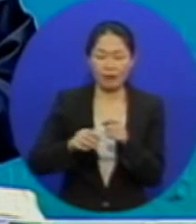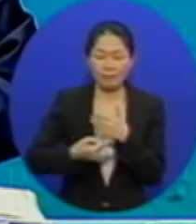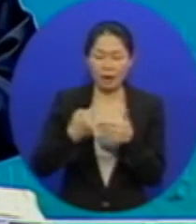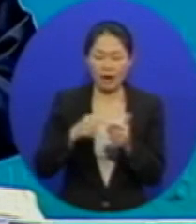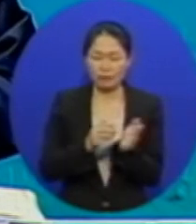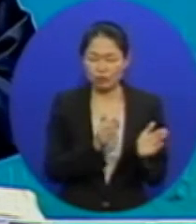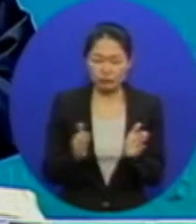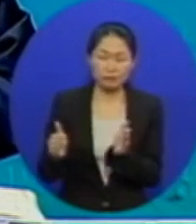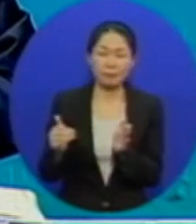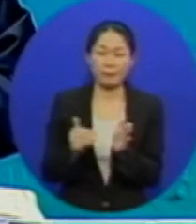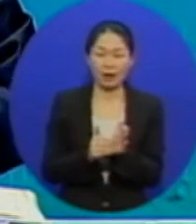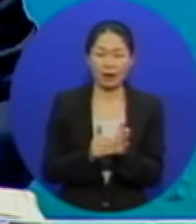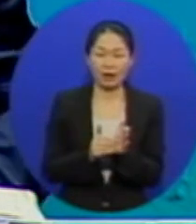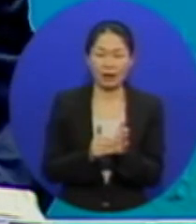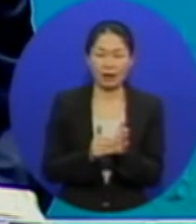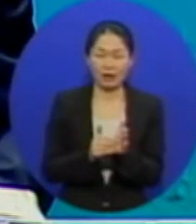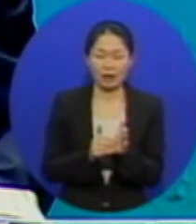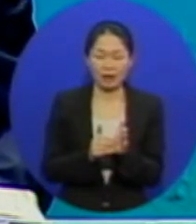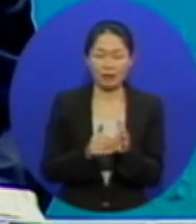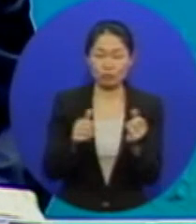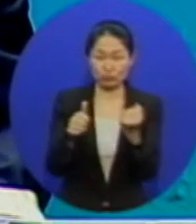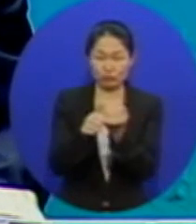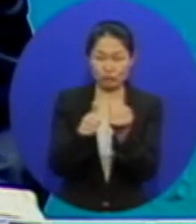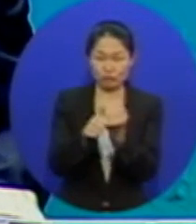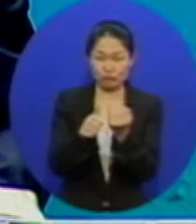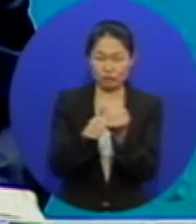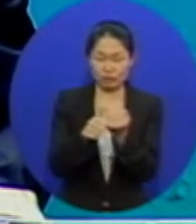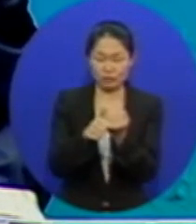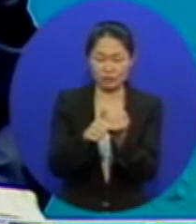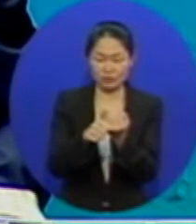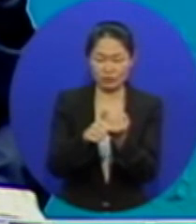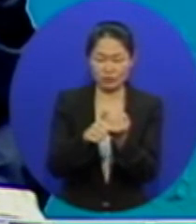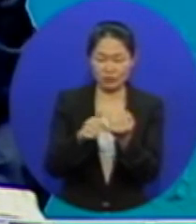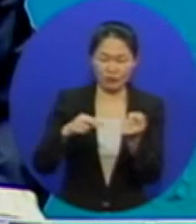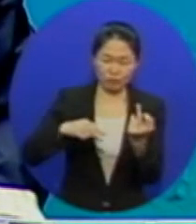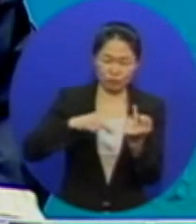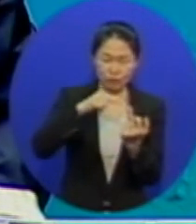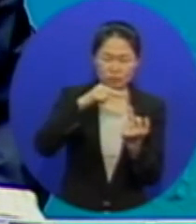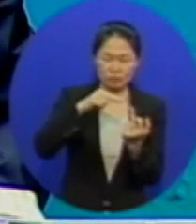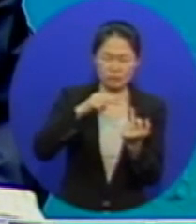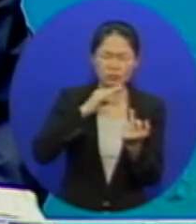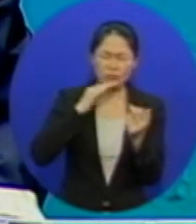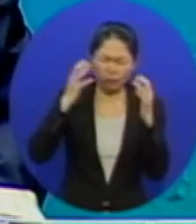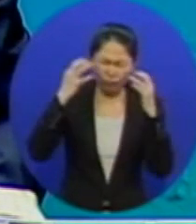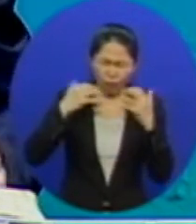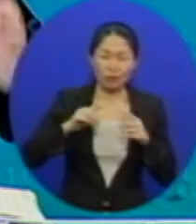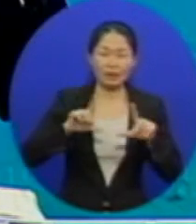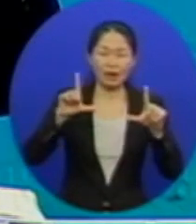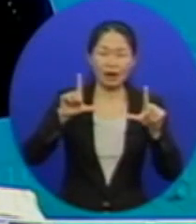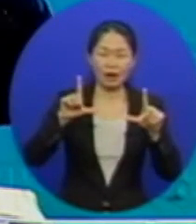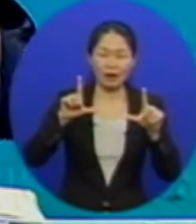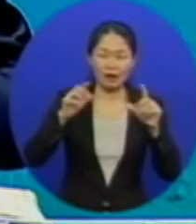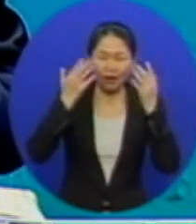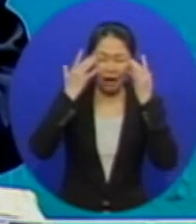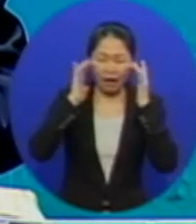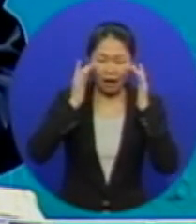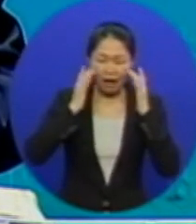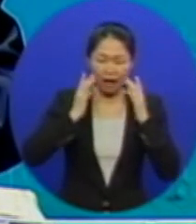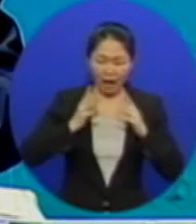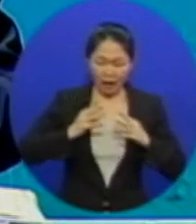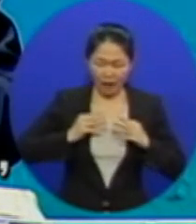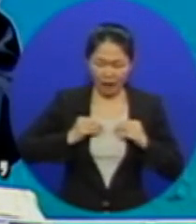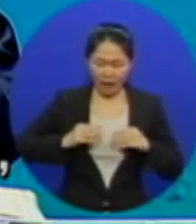준비가 되신 분 부부들이 그 올라 오셨어요 더운 날이었습니다 남이 온몸에 절어